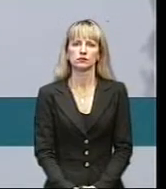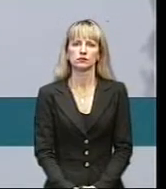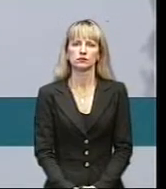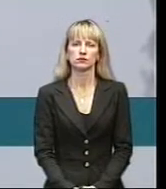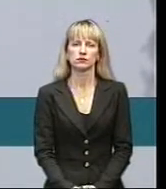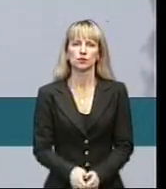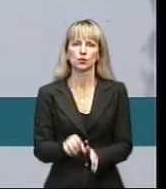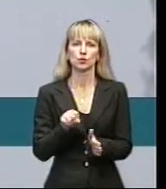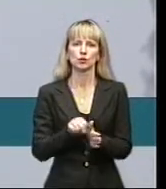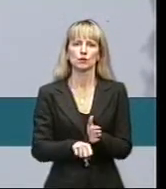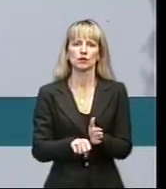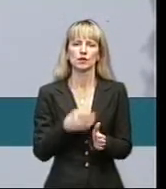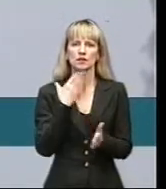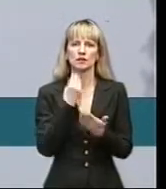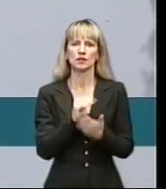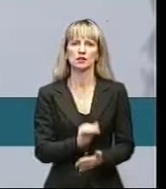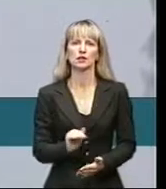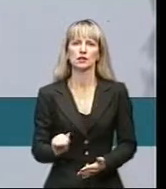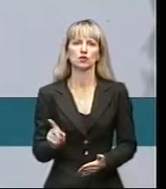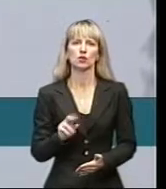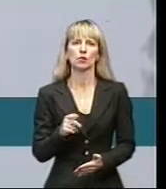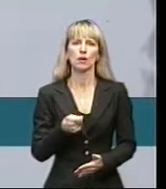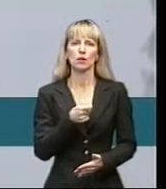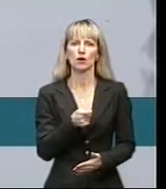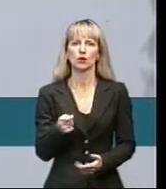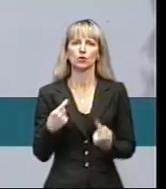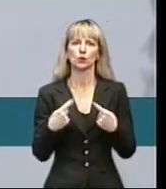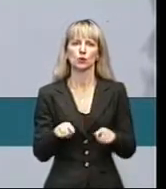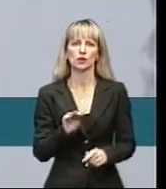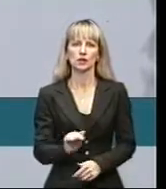губили своїх дітей на те, щоб прогодувати інших.